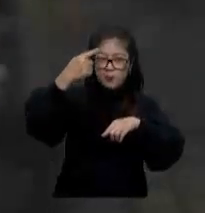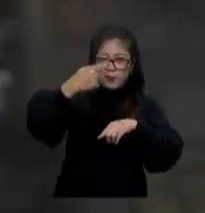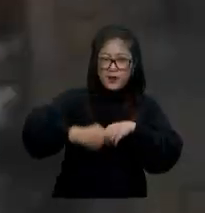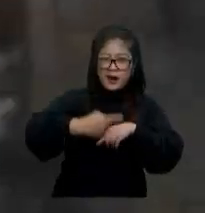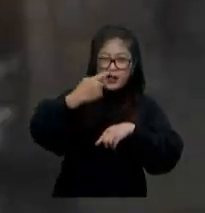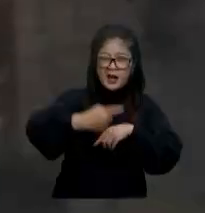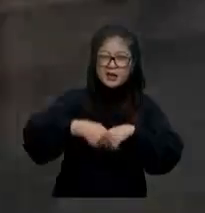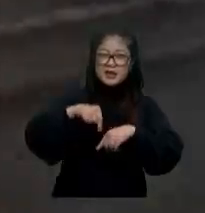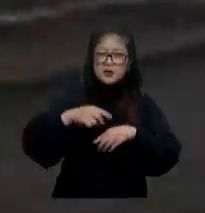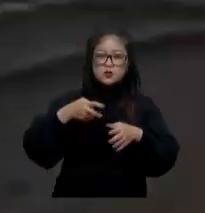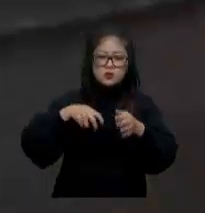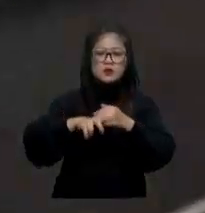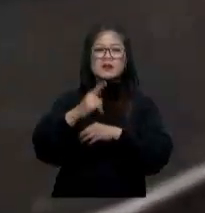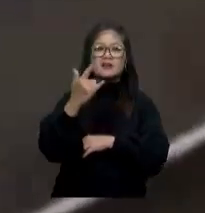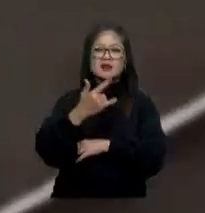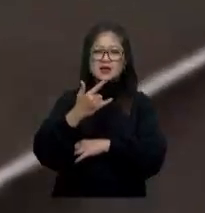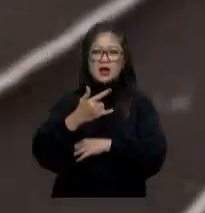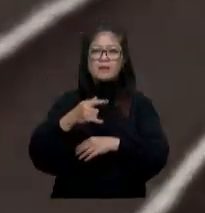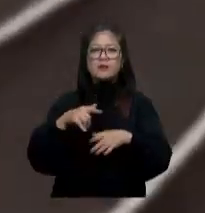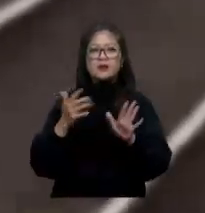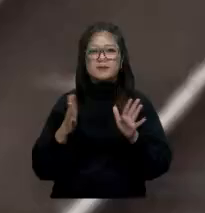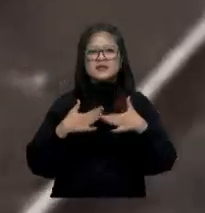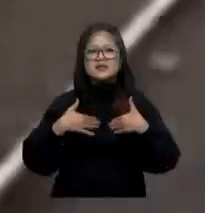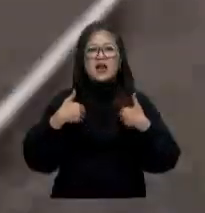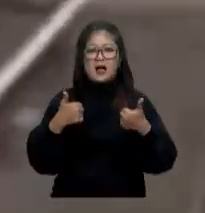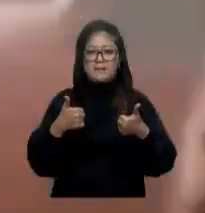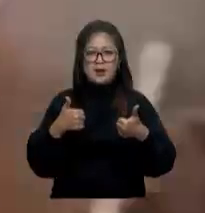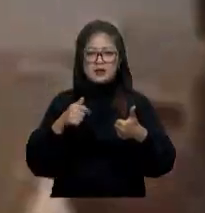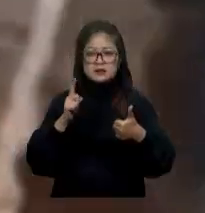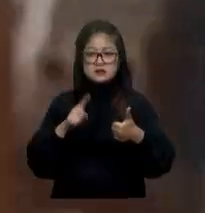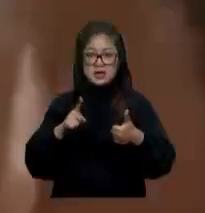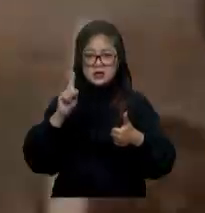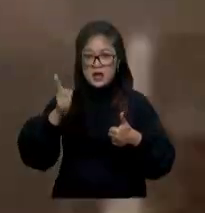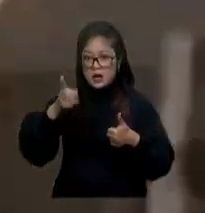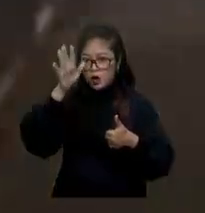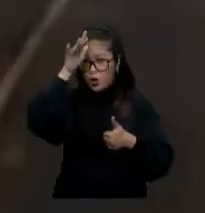Bandung, Jawa Barat. Korban selamat setelah ditarik petugas penjaga pintu perlintasan kereta.